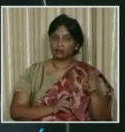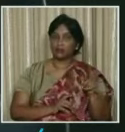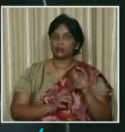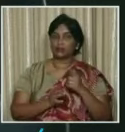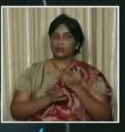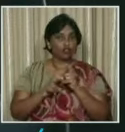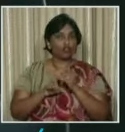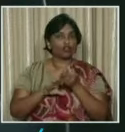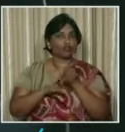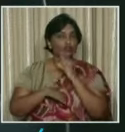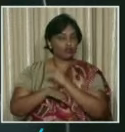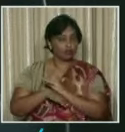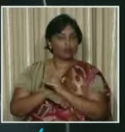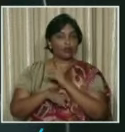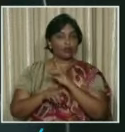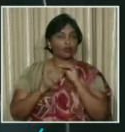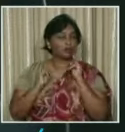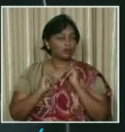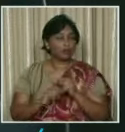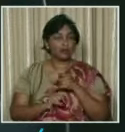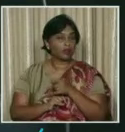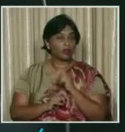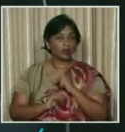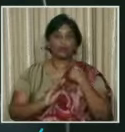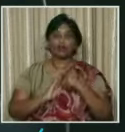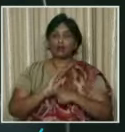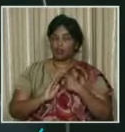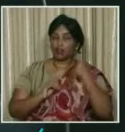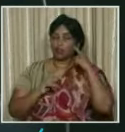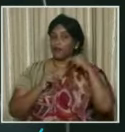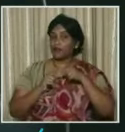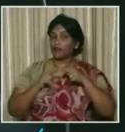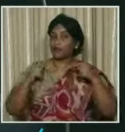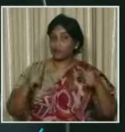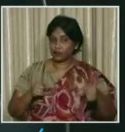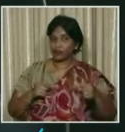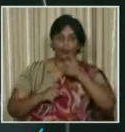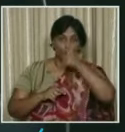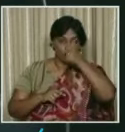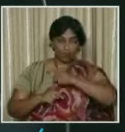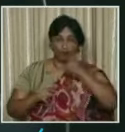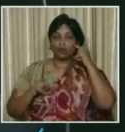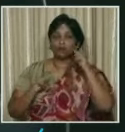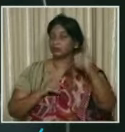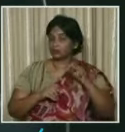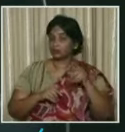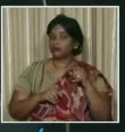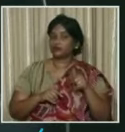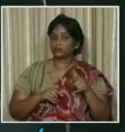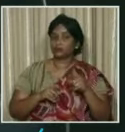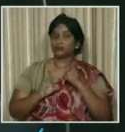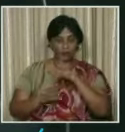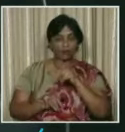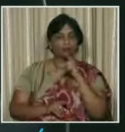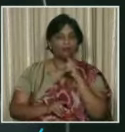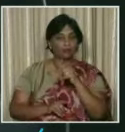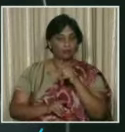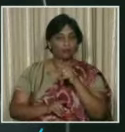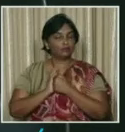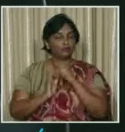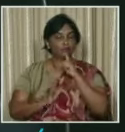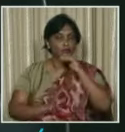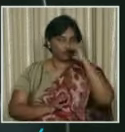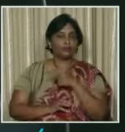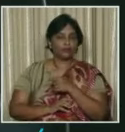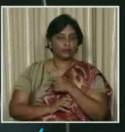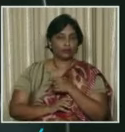ගිහිල්ලා ඝාතනය වුණේ. මේකේ භයානකම කාර්යය තමයි ලංකාවට විරුද්ධව එතුමා කරලා තියෙන හොරකම එහා ගිහිල්ලා යුක්‍රේනයේ ඉන්න